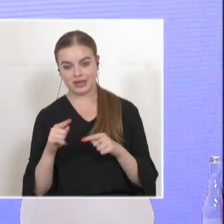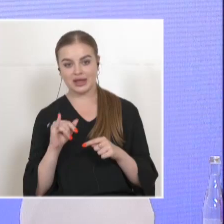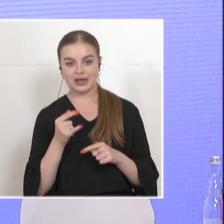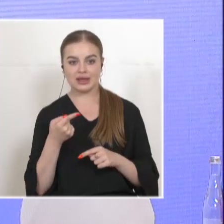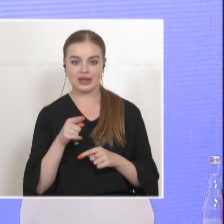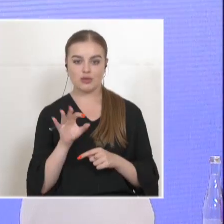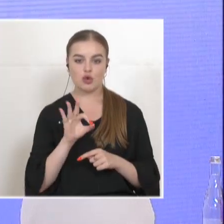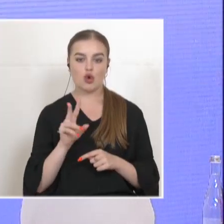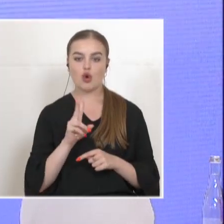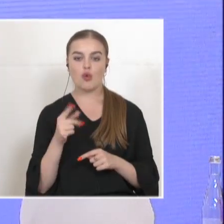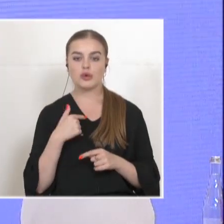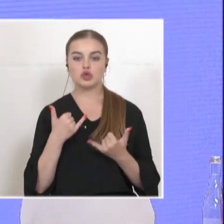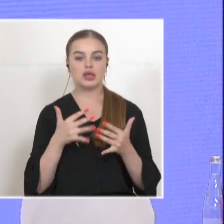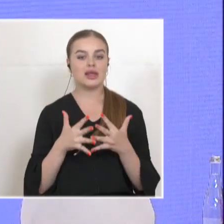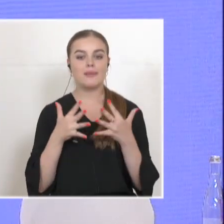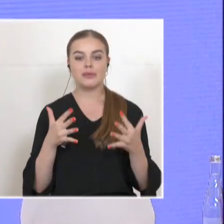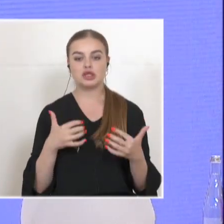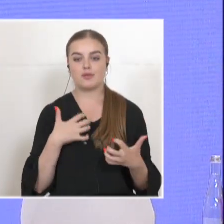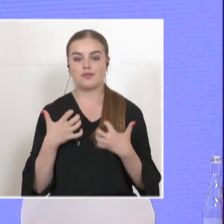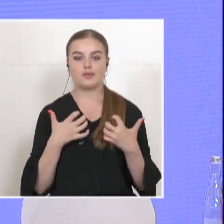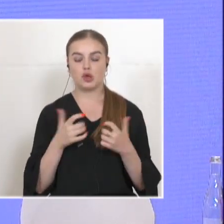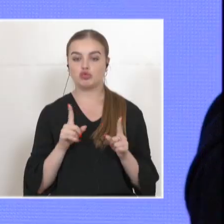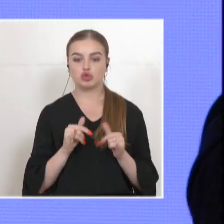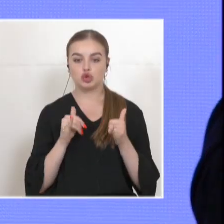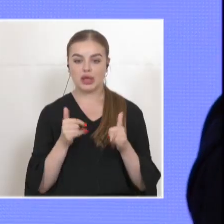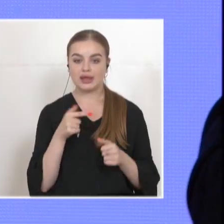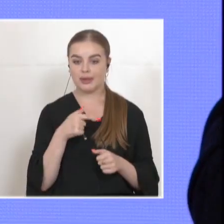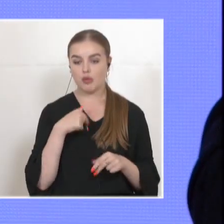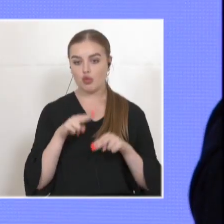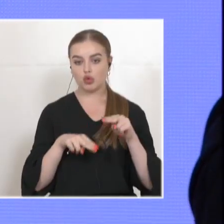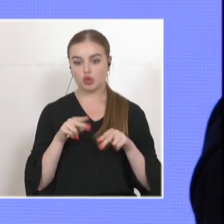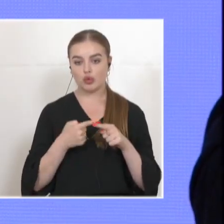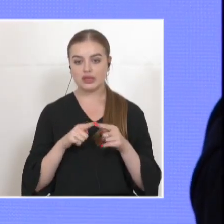сьогодні найбільше турбуємось, тому що для них ми будуємо цей новий світ, в якому,